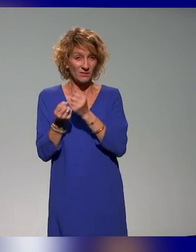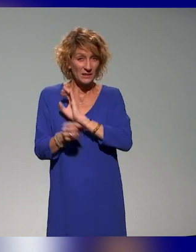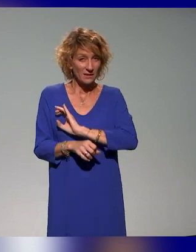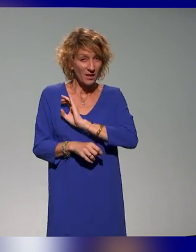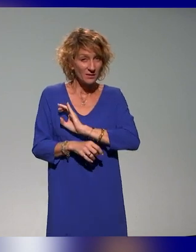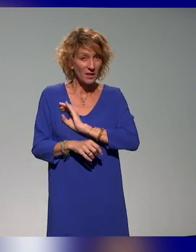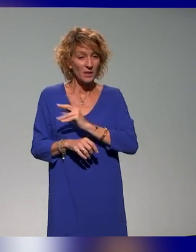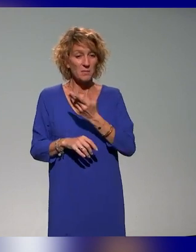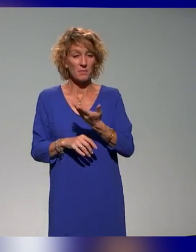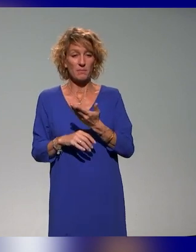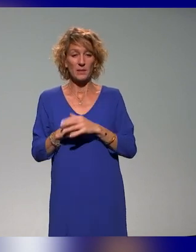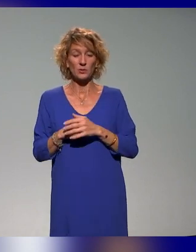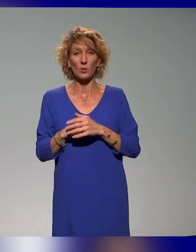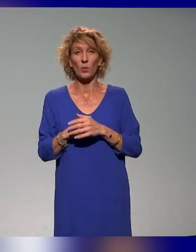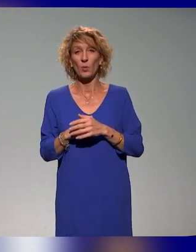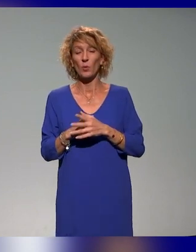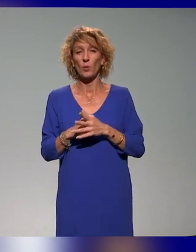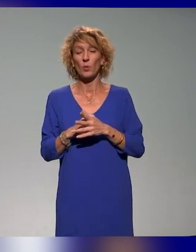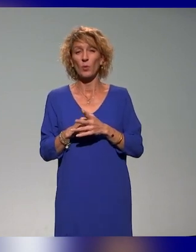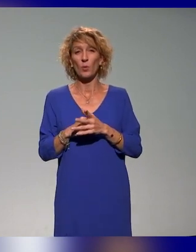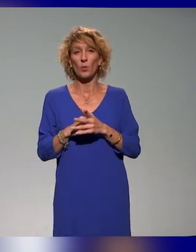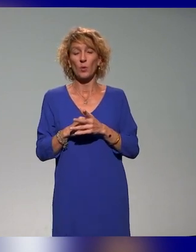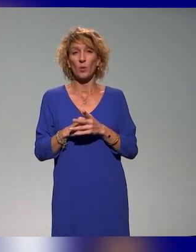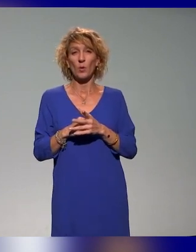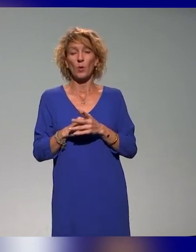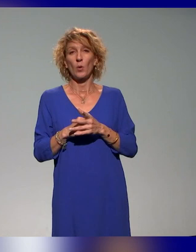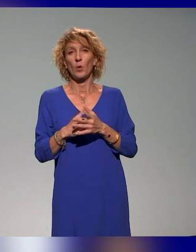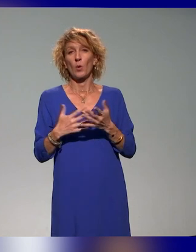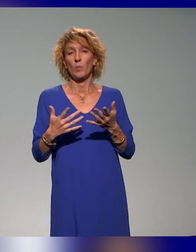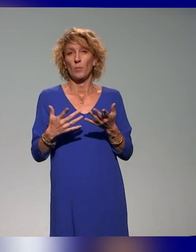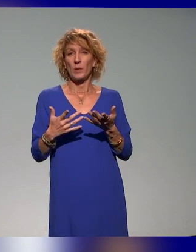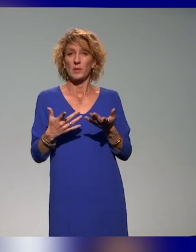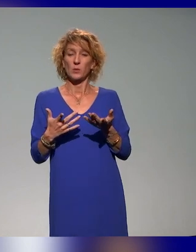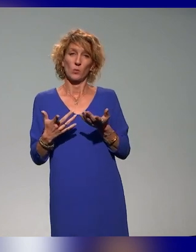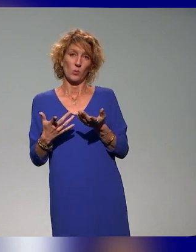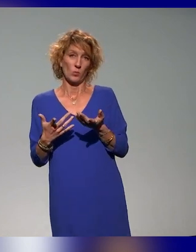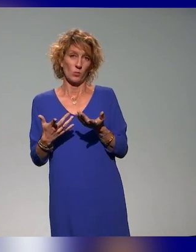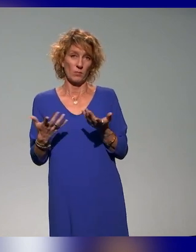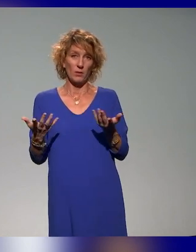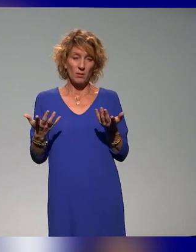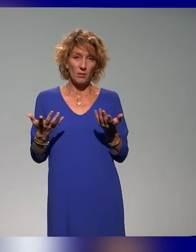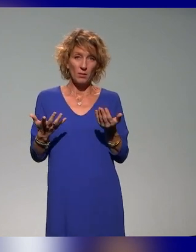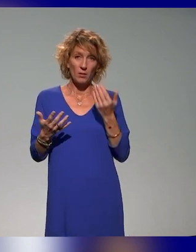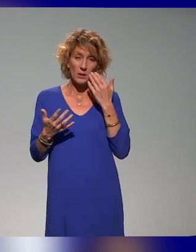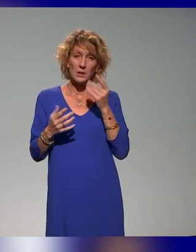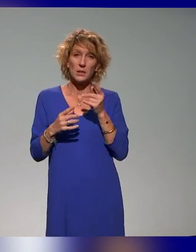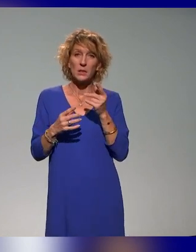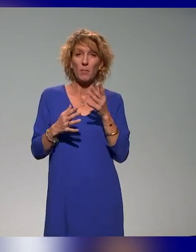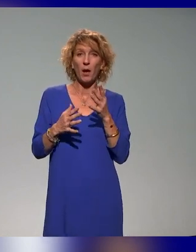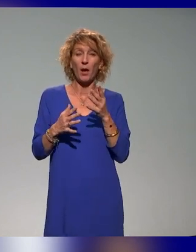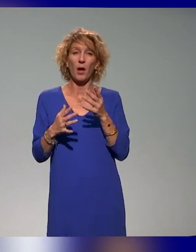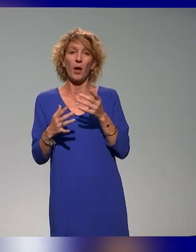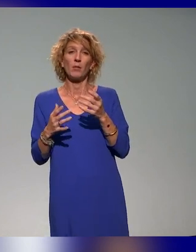puisque, pour le coup, on a beau être sur une accessibilité native